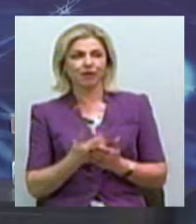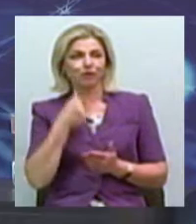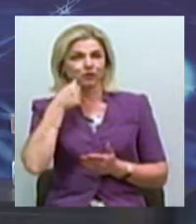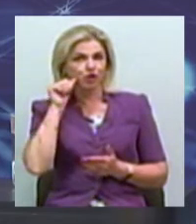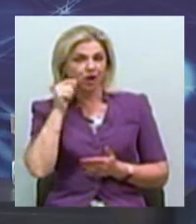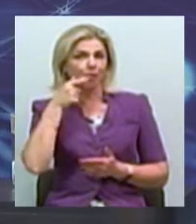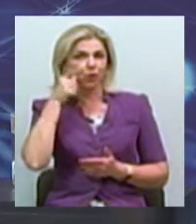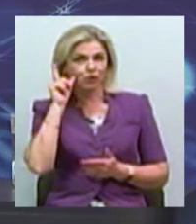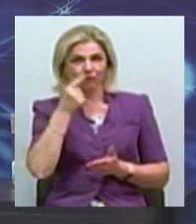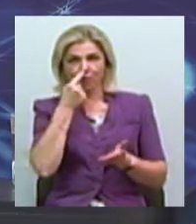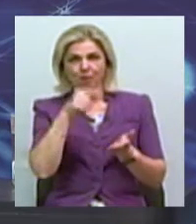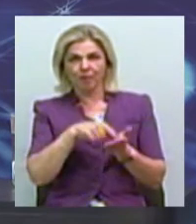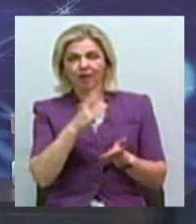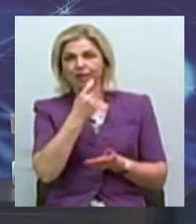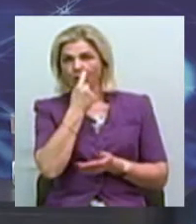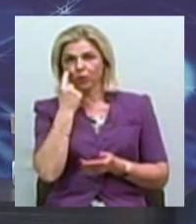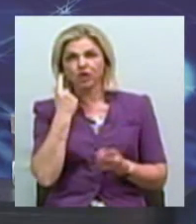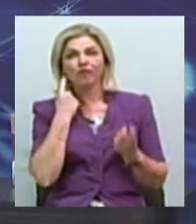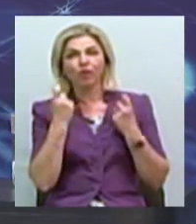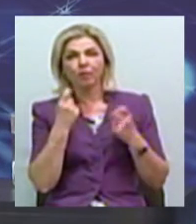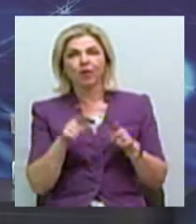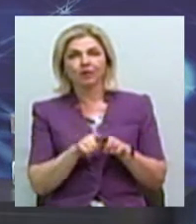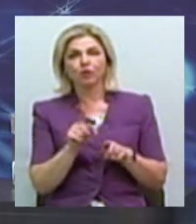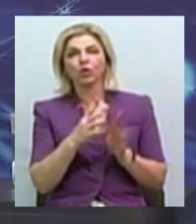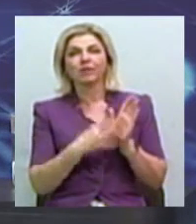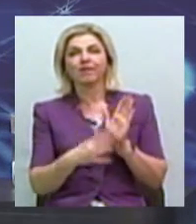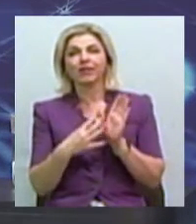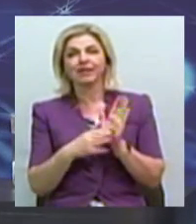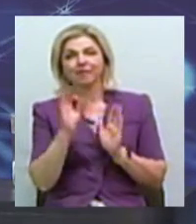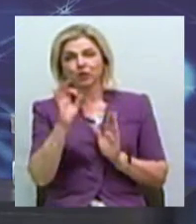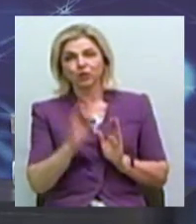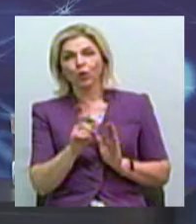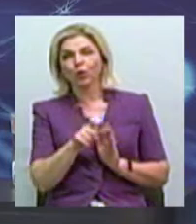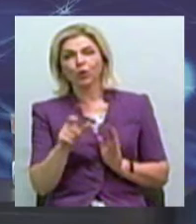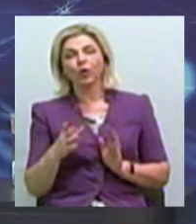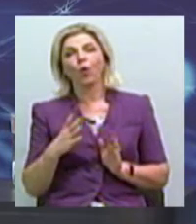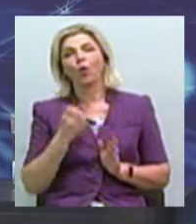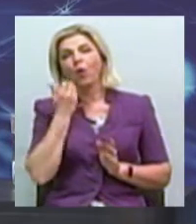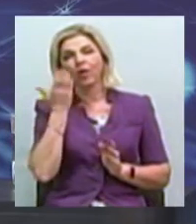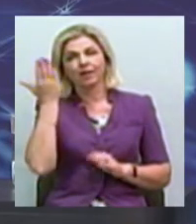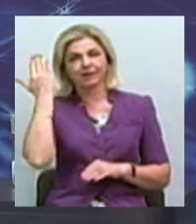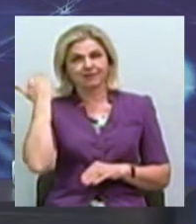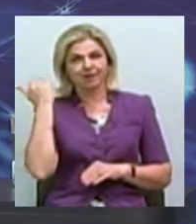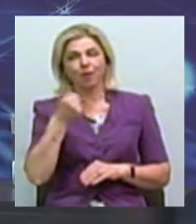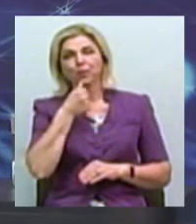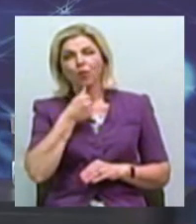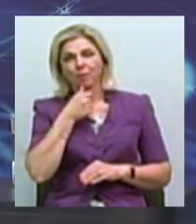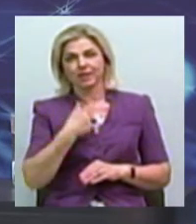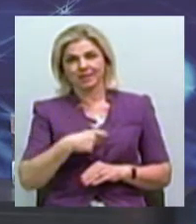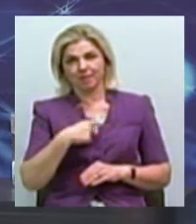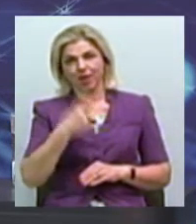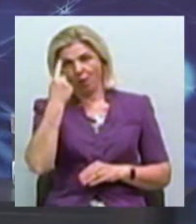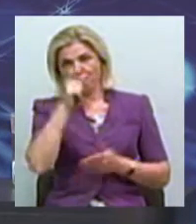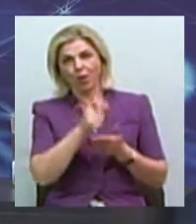чи позавчора потрапила на очі така інформація, що 99% людей колись пробували себе в